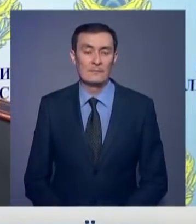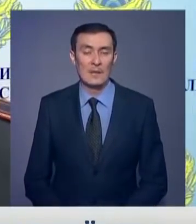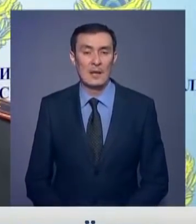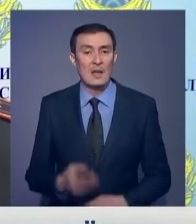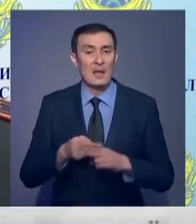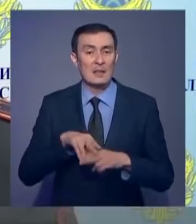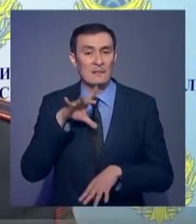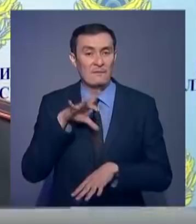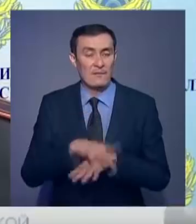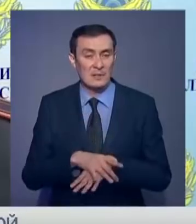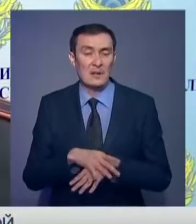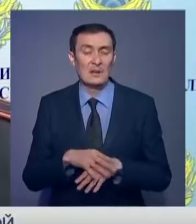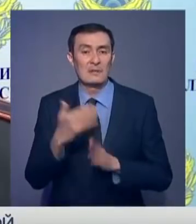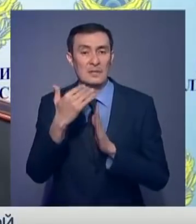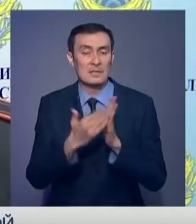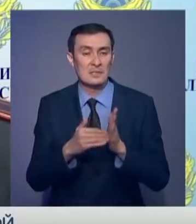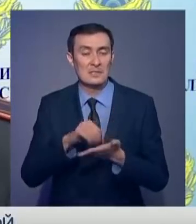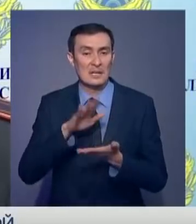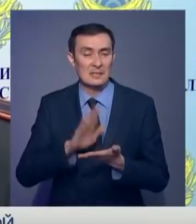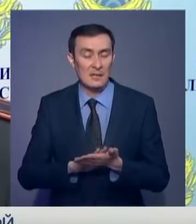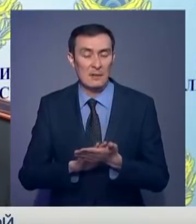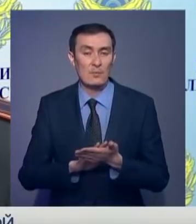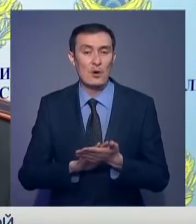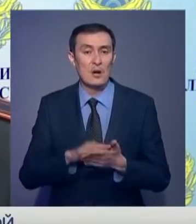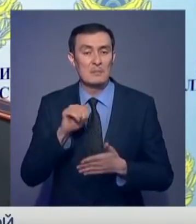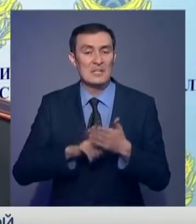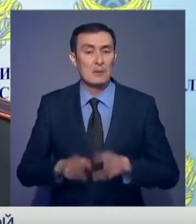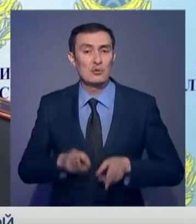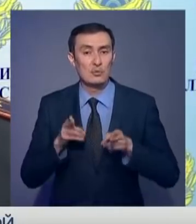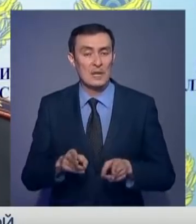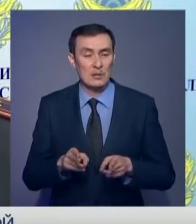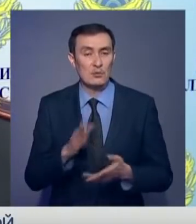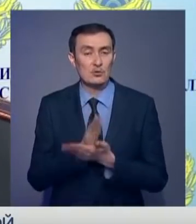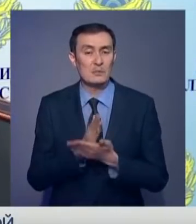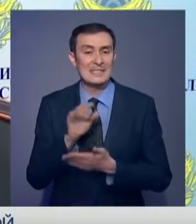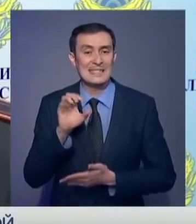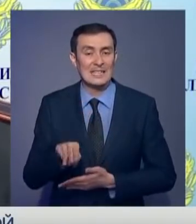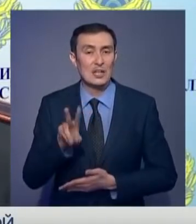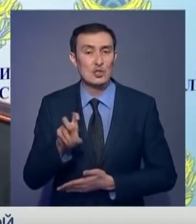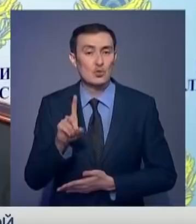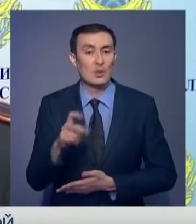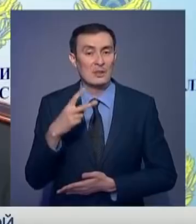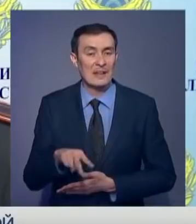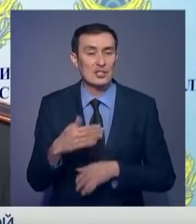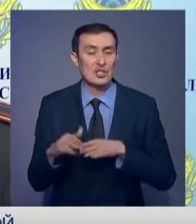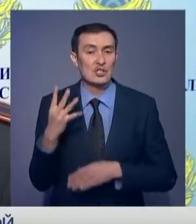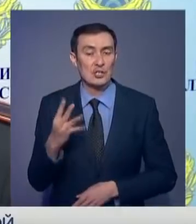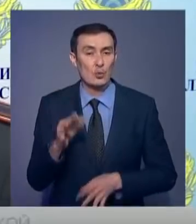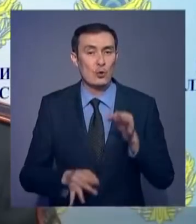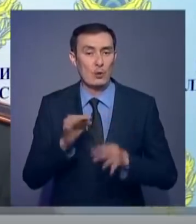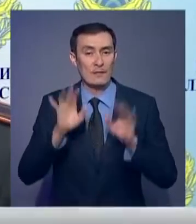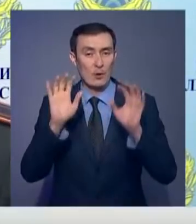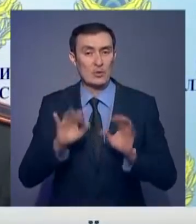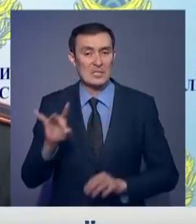Данный факт зарегистрирован в единый реестр досудебного расследования по признакам преступления, предусмотренного статьей 120, части 4 Уголовного